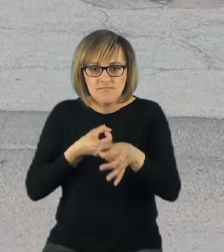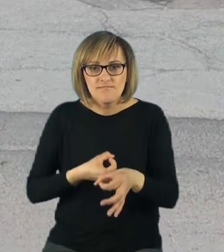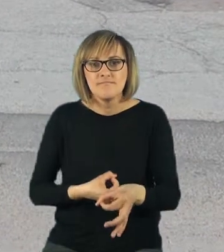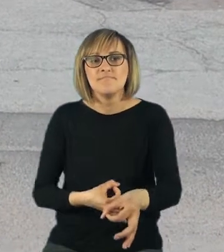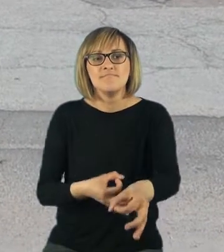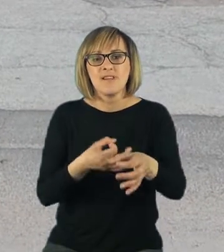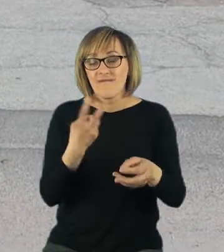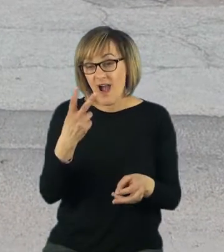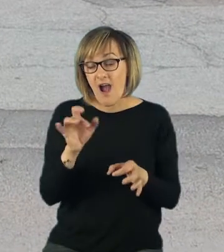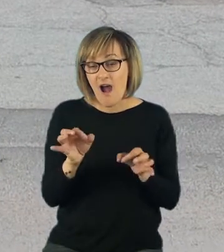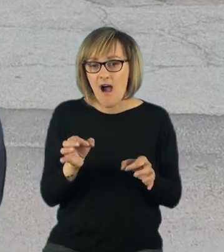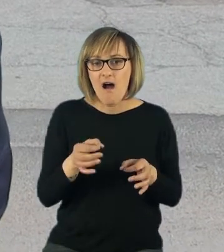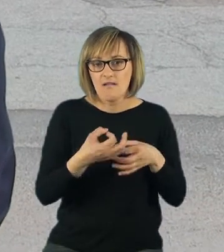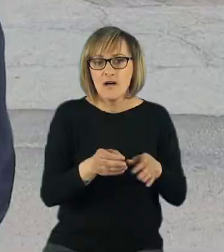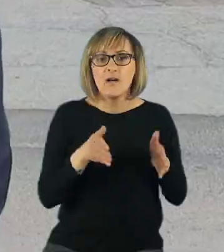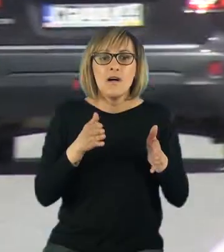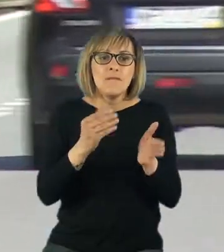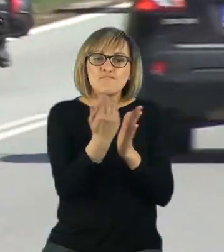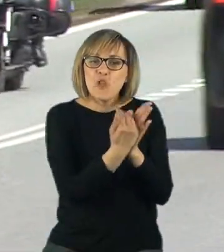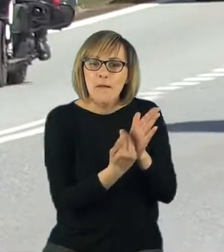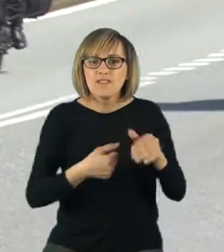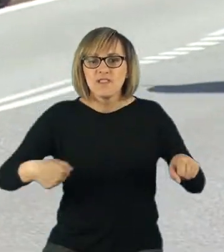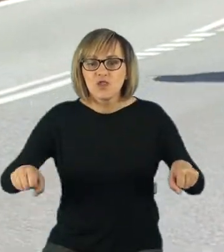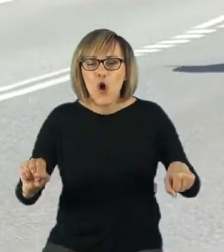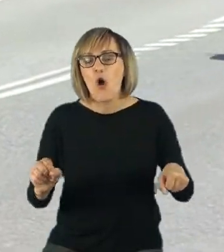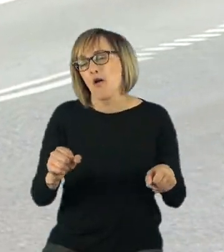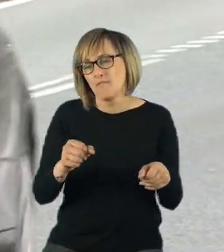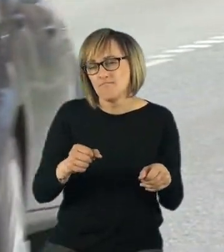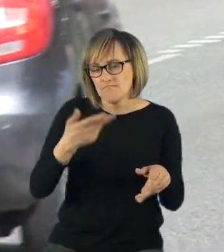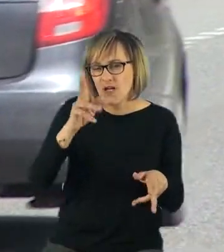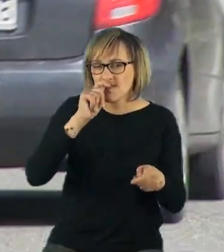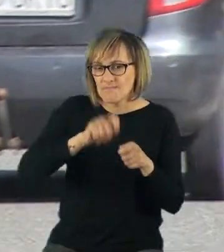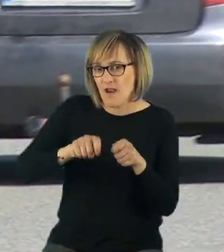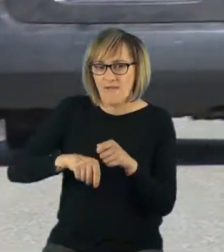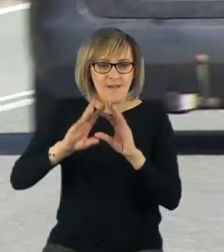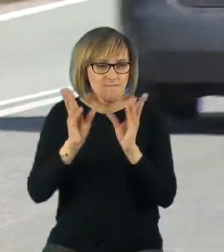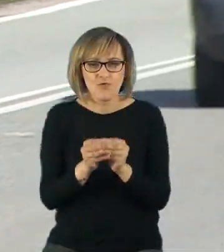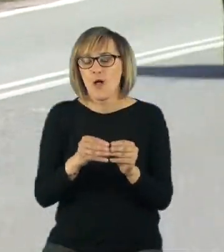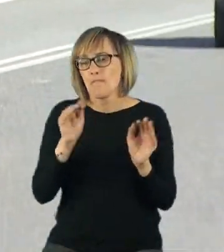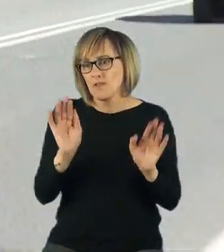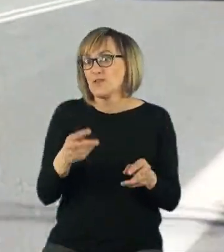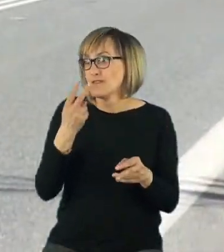przestrzegają przepisów drogowych. Policjantów na motocyklach będzie można spotkać